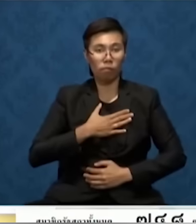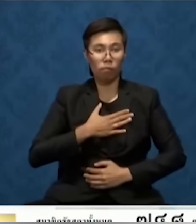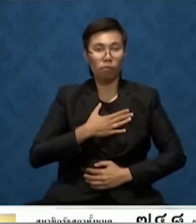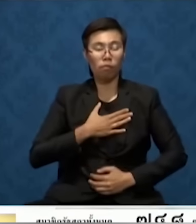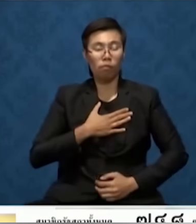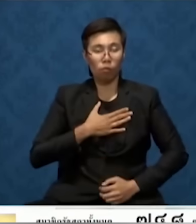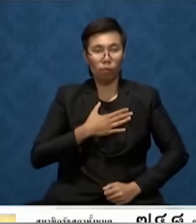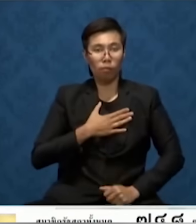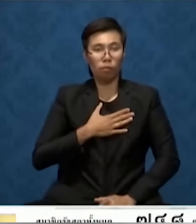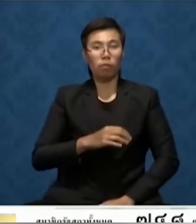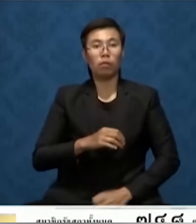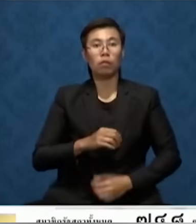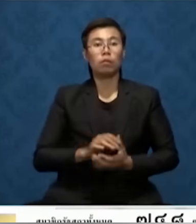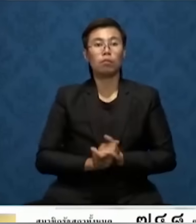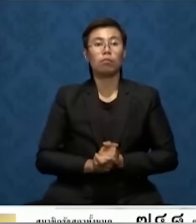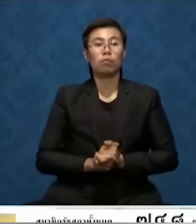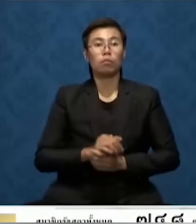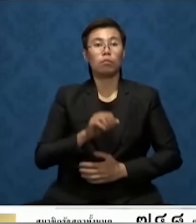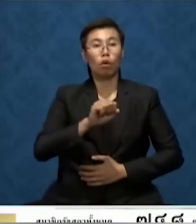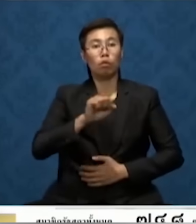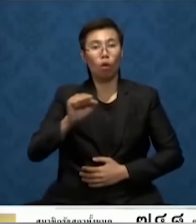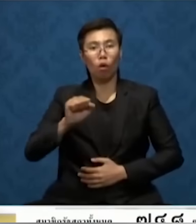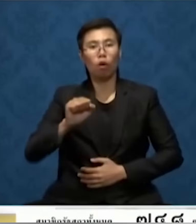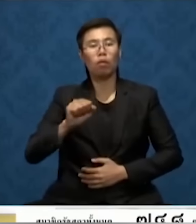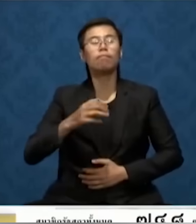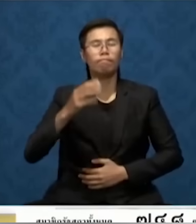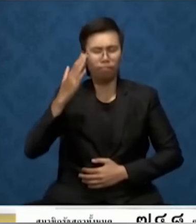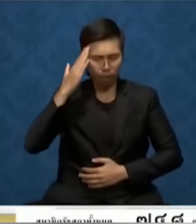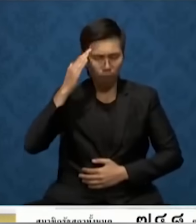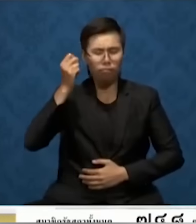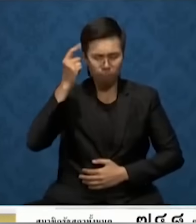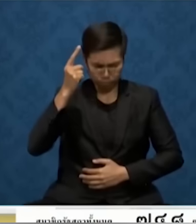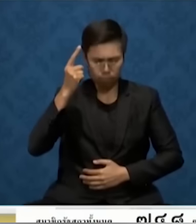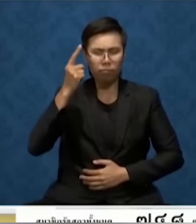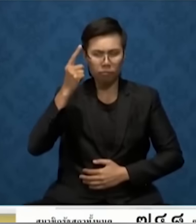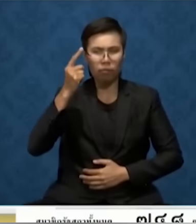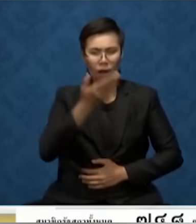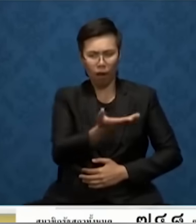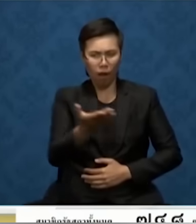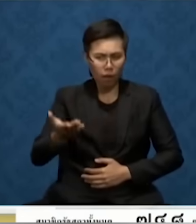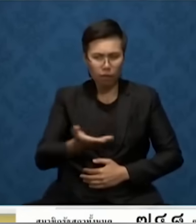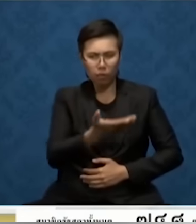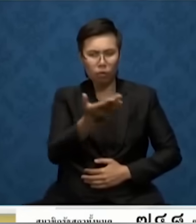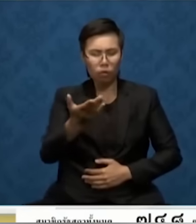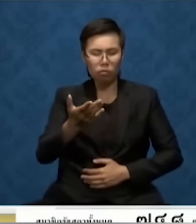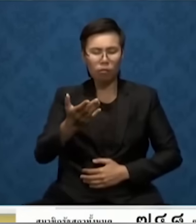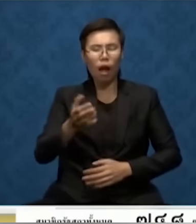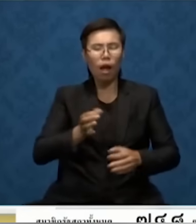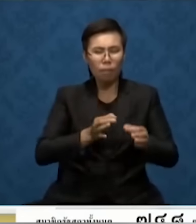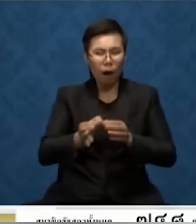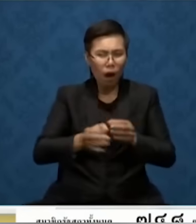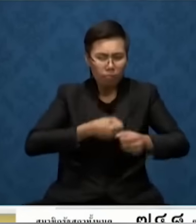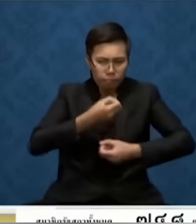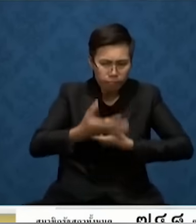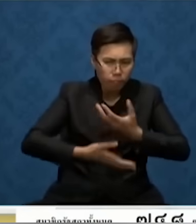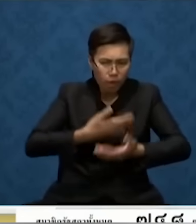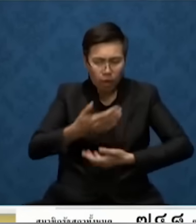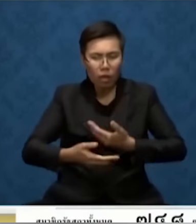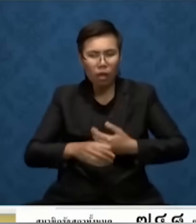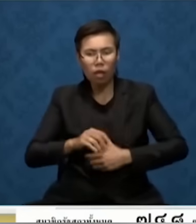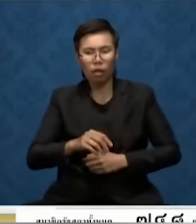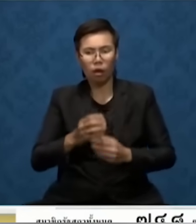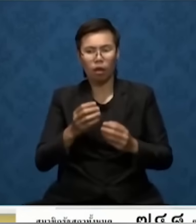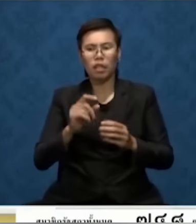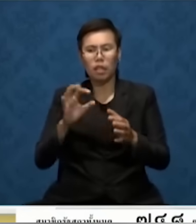ชิกรัฐสภาก็รู้ก็ทราบและก็เข้าใจเป็นอย่างดีที่ท่านอภิปรายมาไม่ว่าจะเป็นการอ้างรัฐธรรมนู